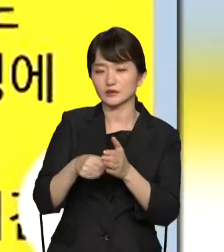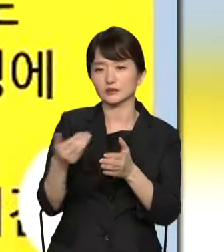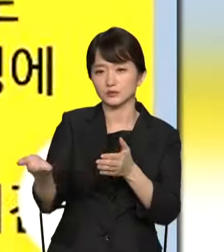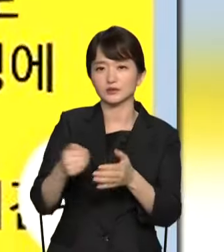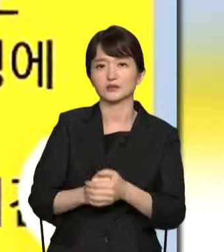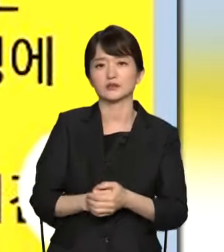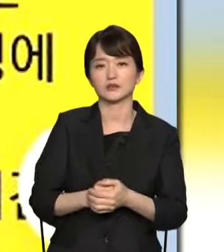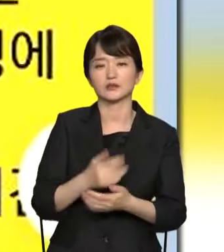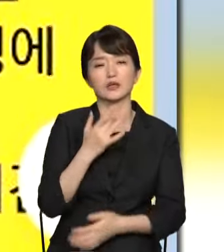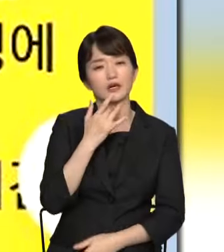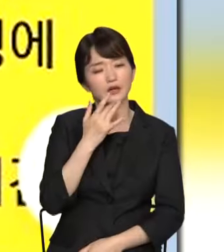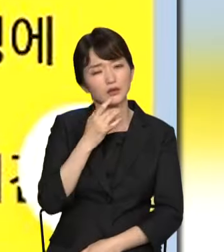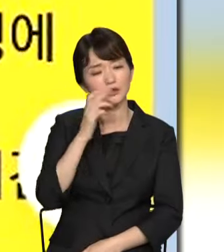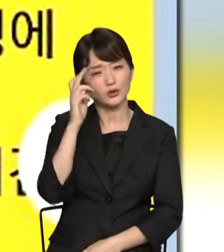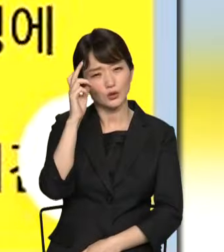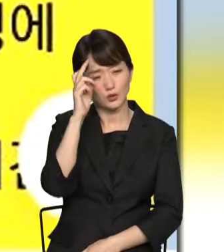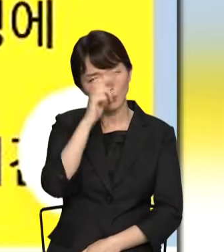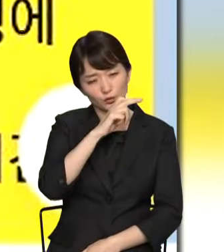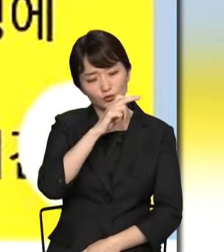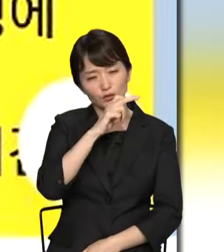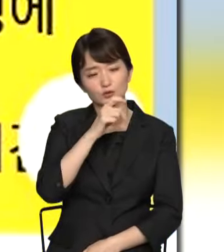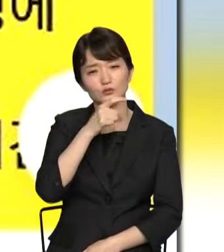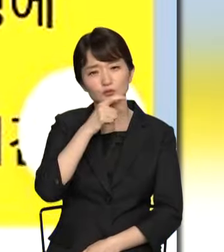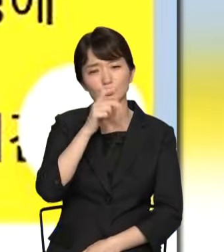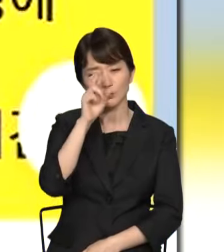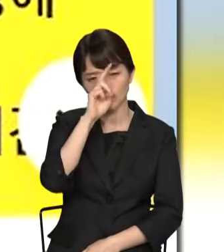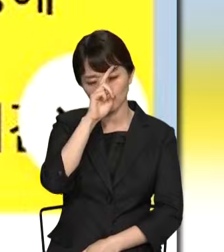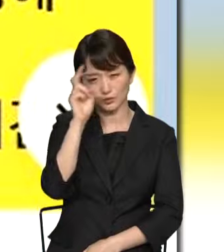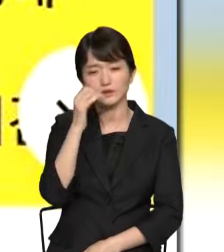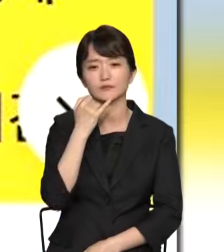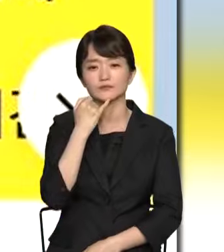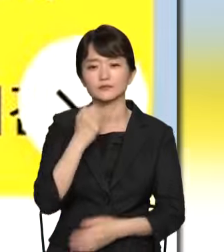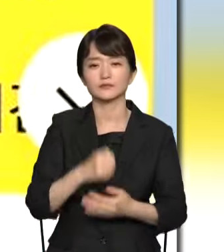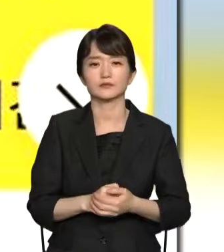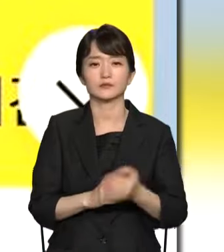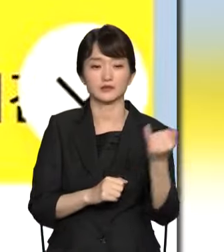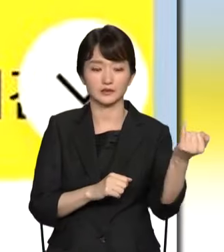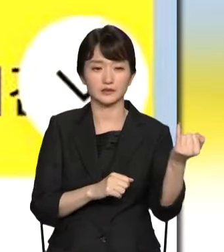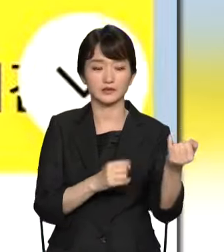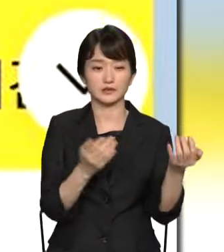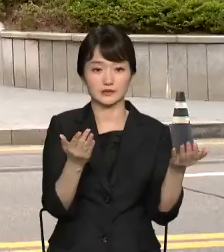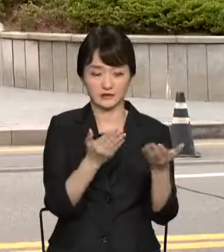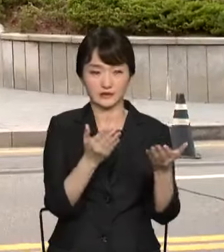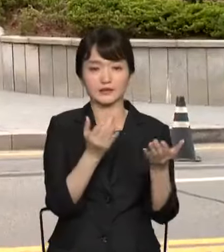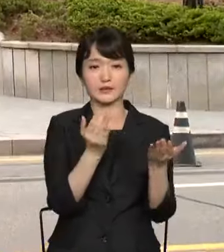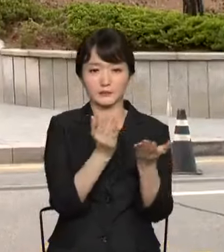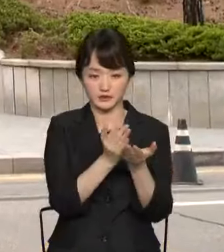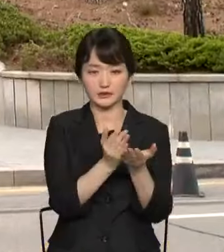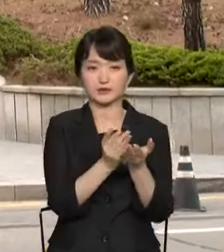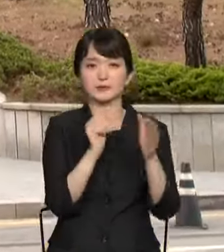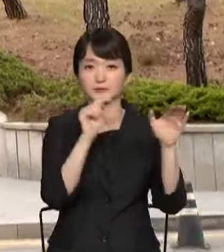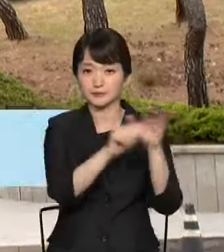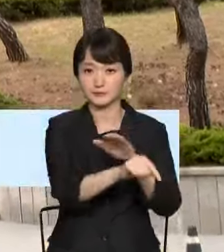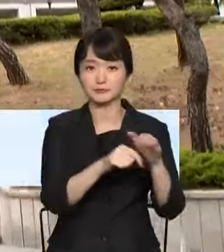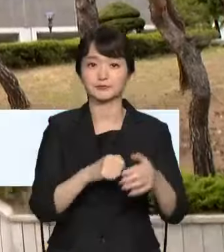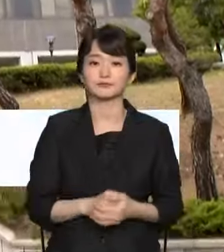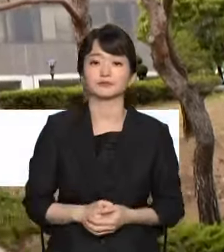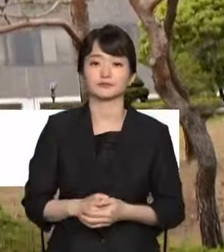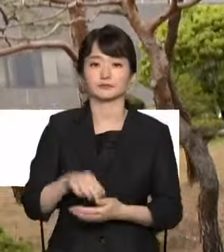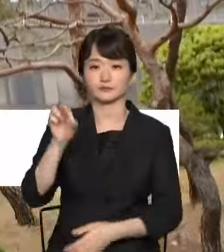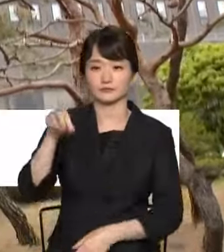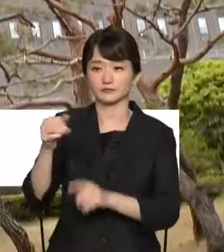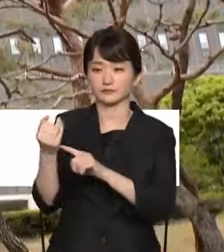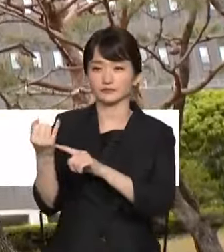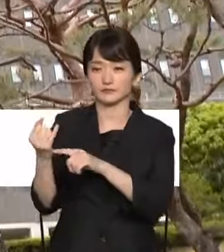오후가 좋겠다고 합니다 최목사는 여사님 일정에 맞추겠다고 답합니다 검찰은 지난 3일 유시를 참고인 신분으로